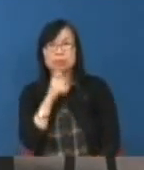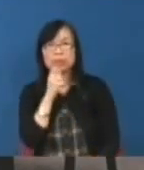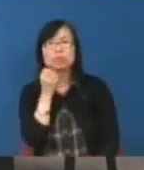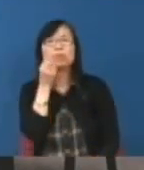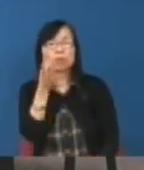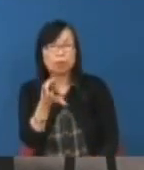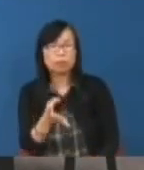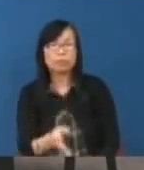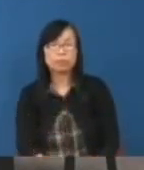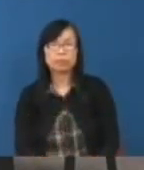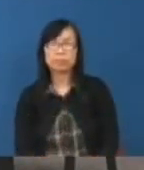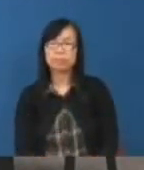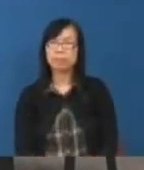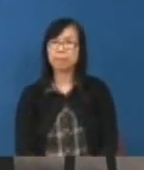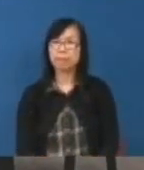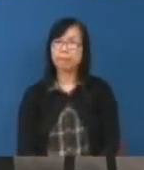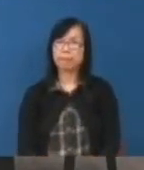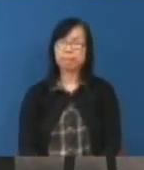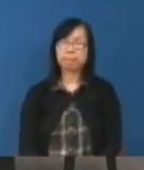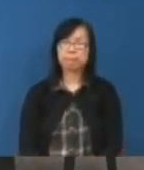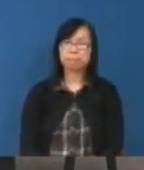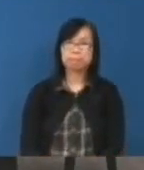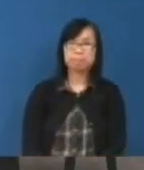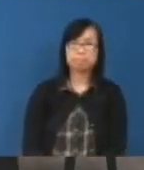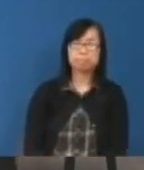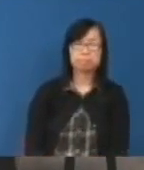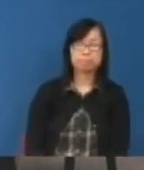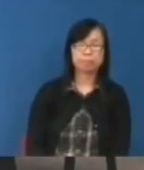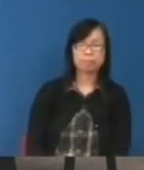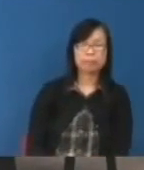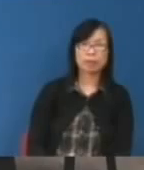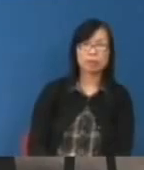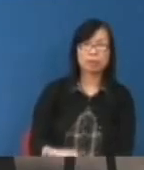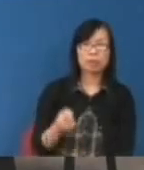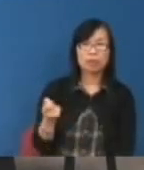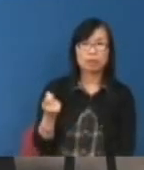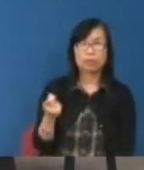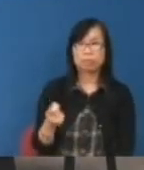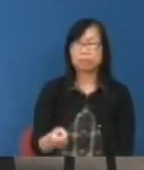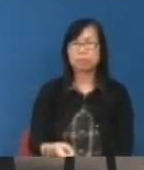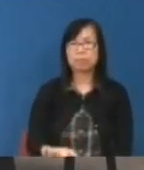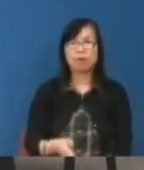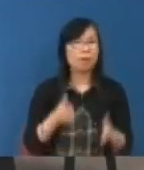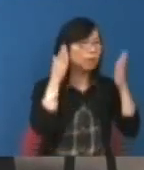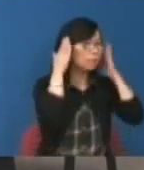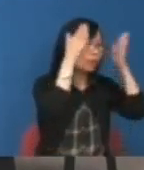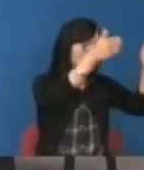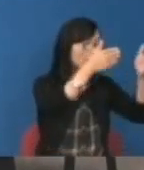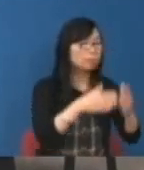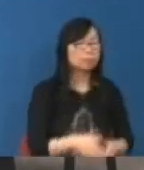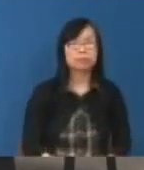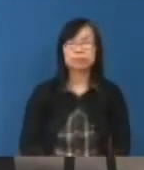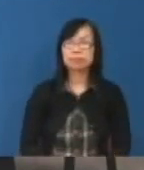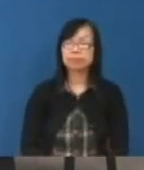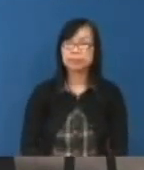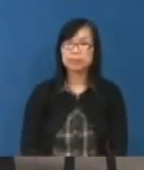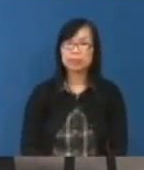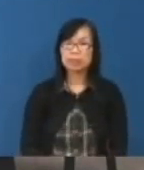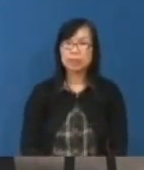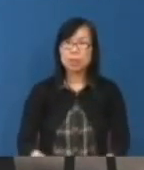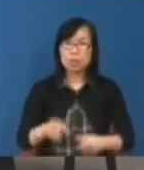有份又和應嘅喎，係咪啊？你問你即係講好簡單，你而家講翻話向左望，你呢、這個工